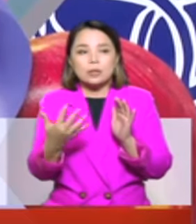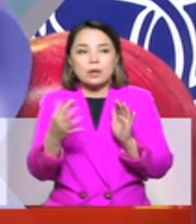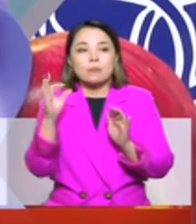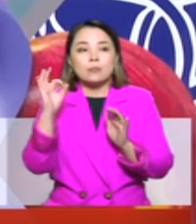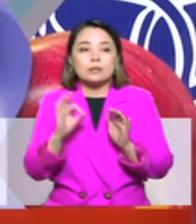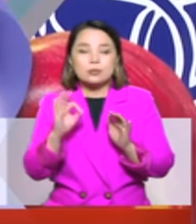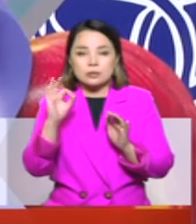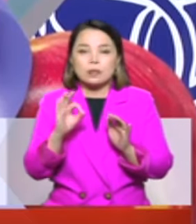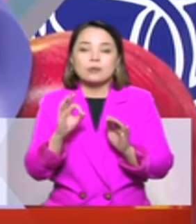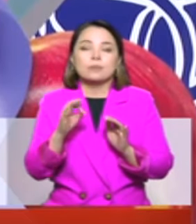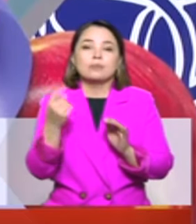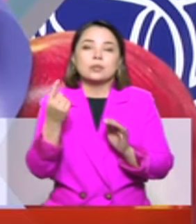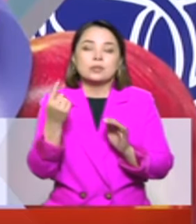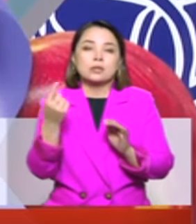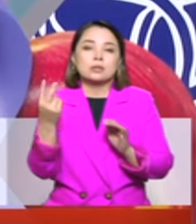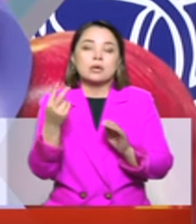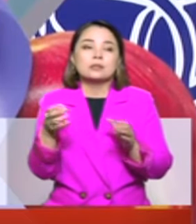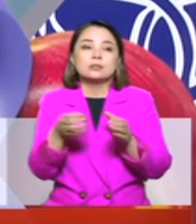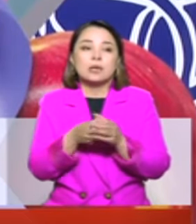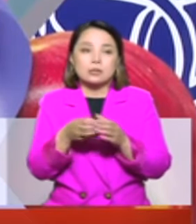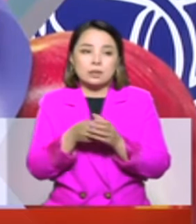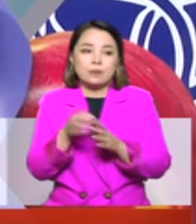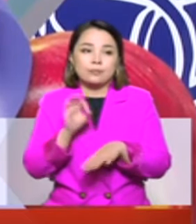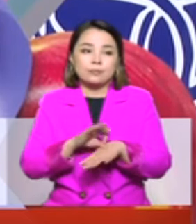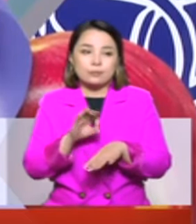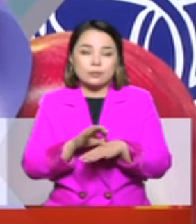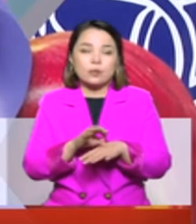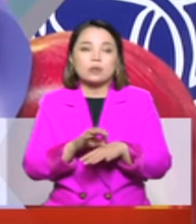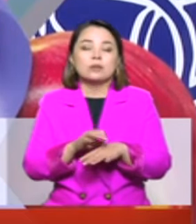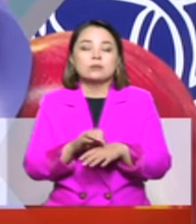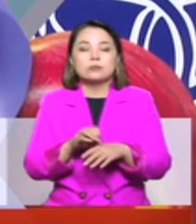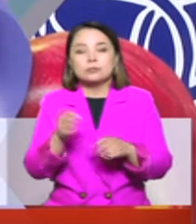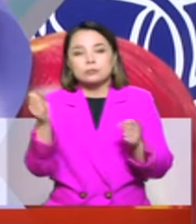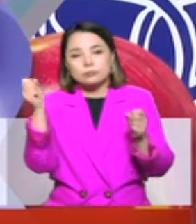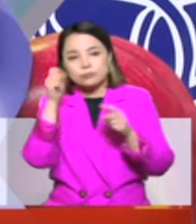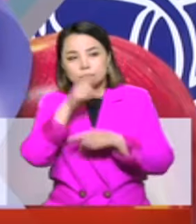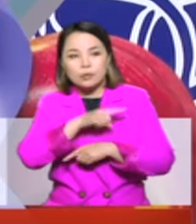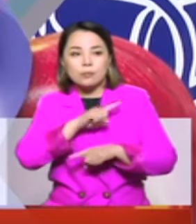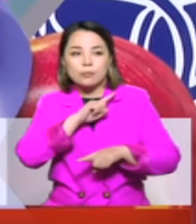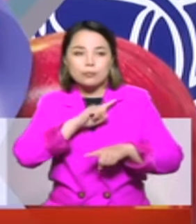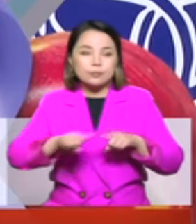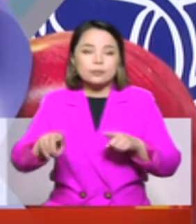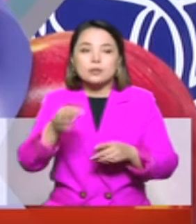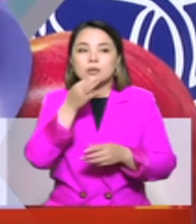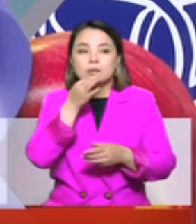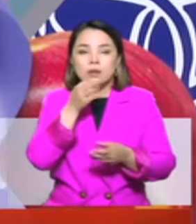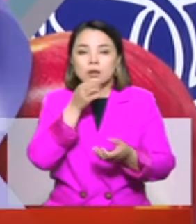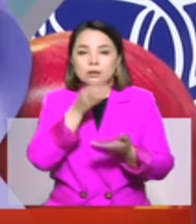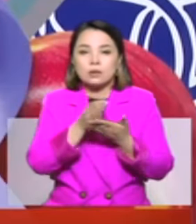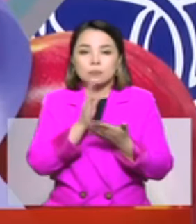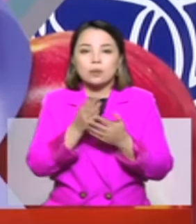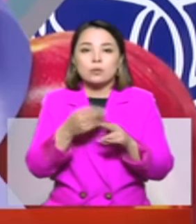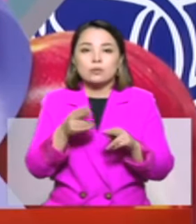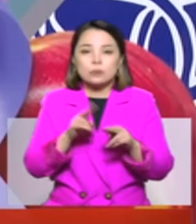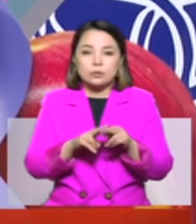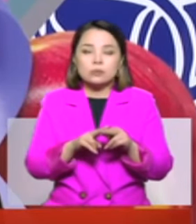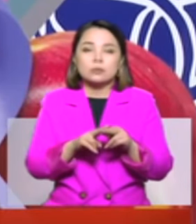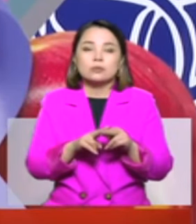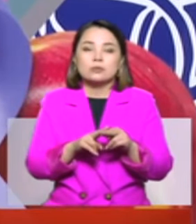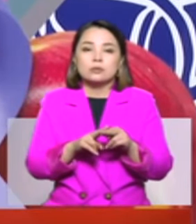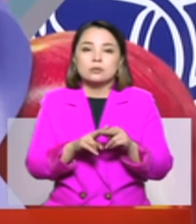30,5%-ке бірінші, екінші стадиялары жақсы анықталып жатыр. Бұл ерте анықтасақ, тем ертерек анықтасақ,